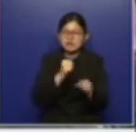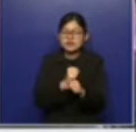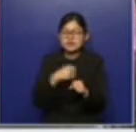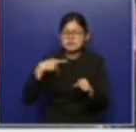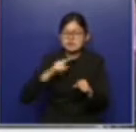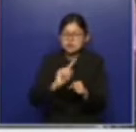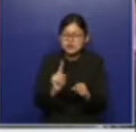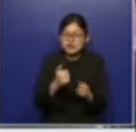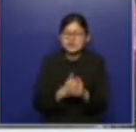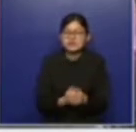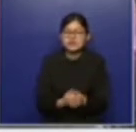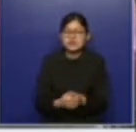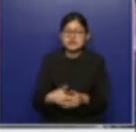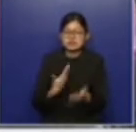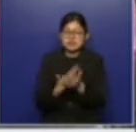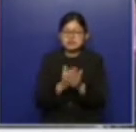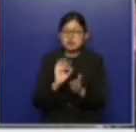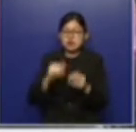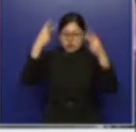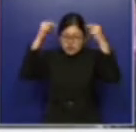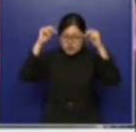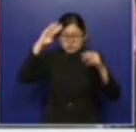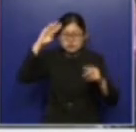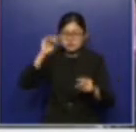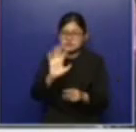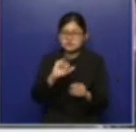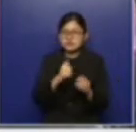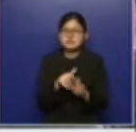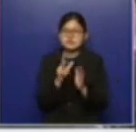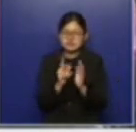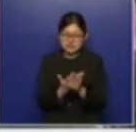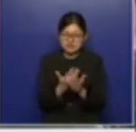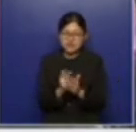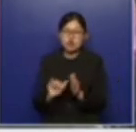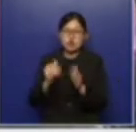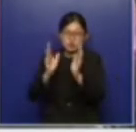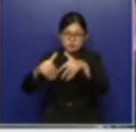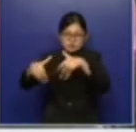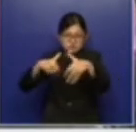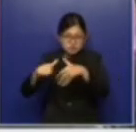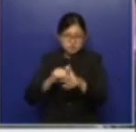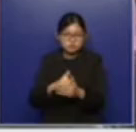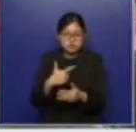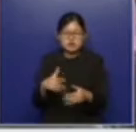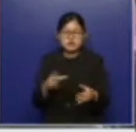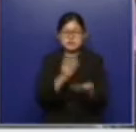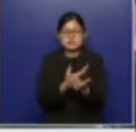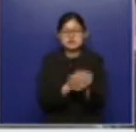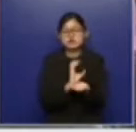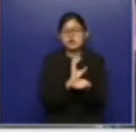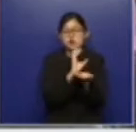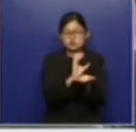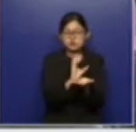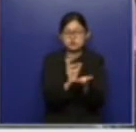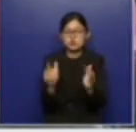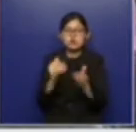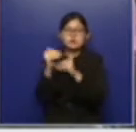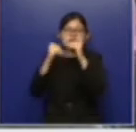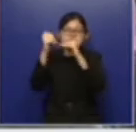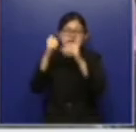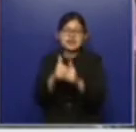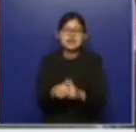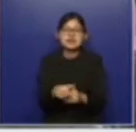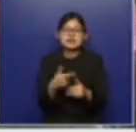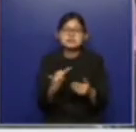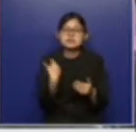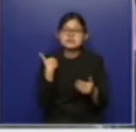ธ์นี่มันเป็นเงินของภาษีประชาชนเป็นคลื่นความถี่ของชาติและกองทุนพัฒนาที่ท่านบอกว่าท่านใช้สตังค์เนี่ย ท่านทำอะไรบ้